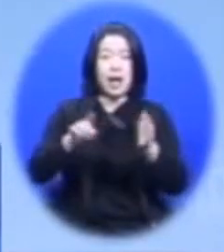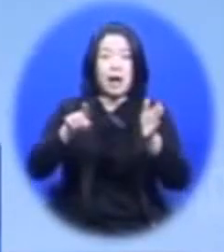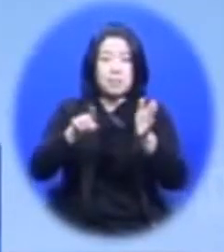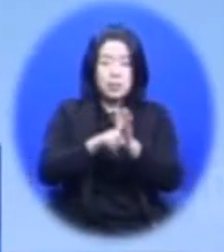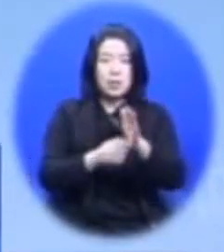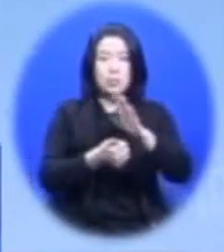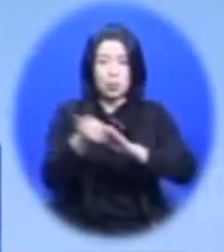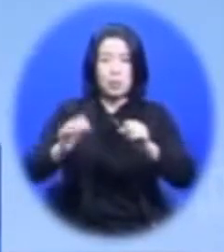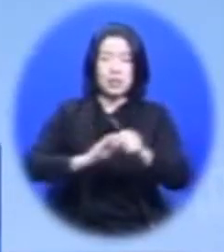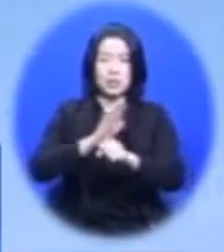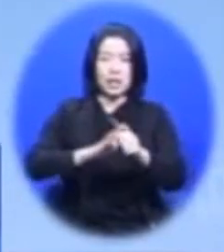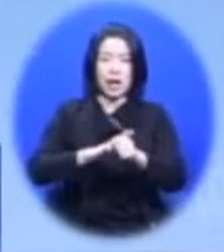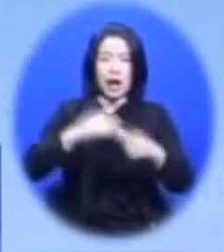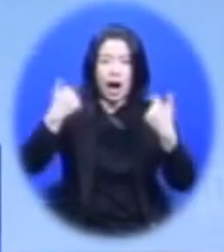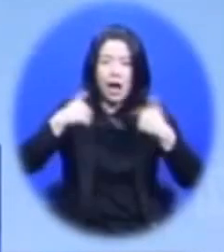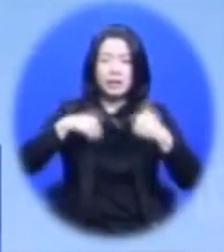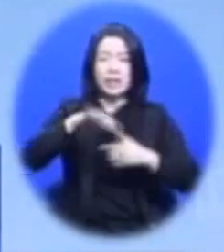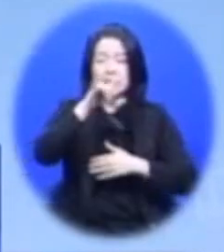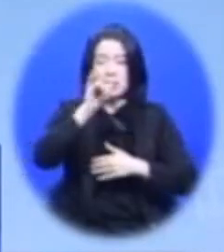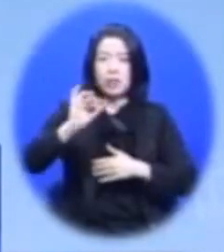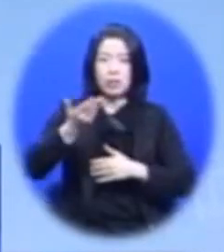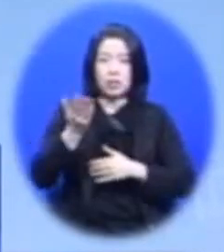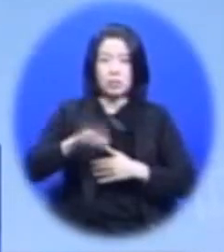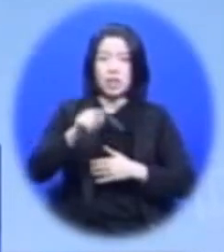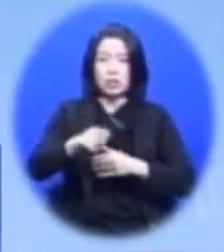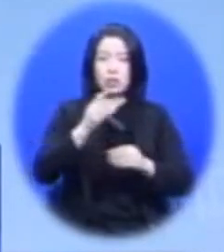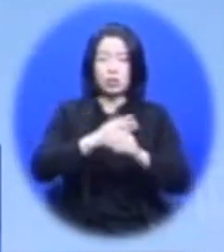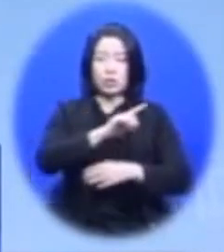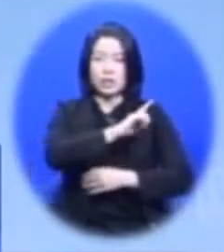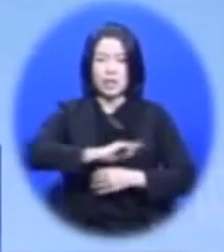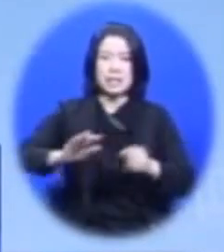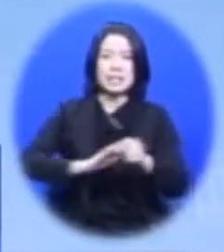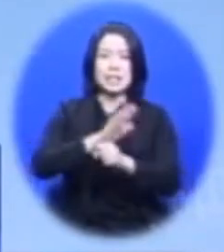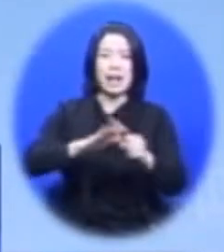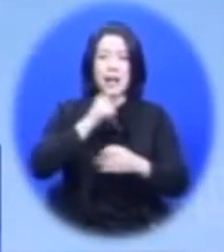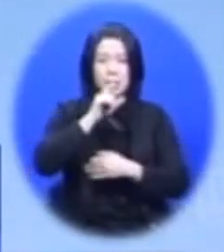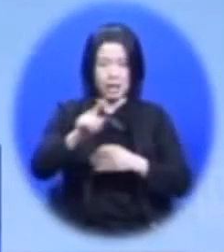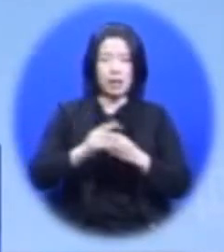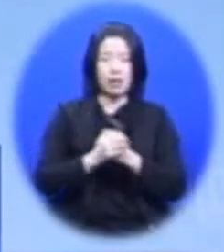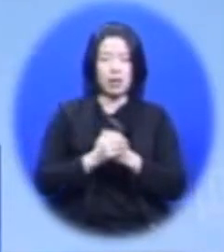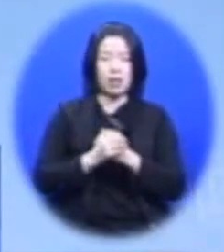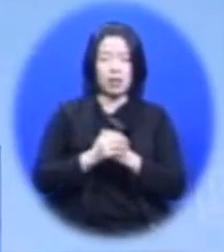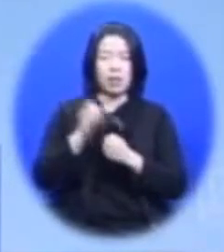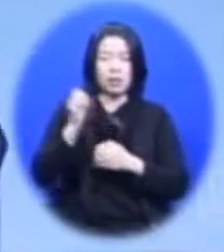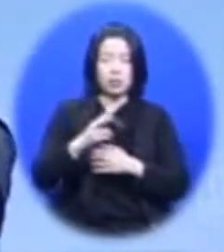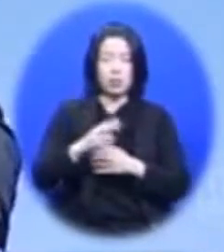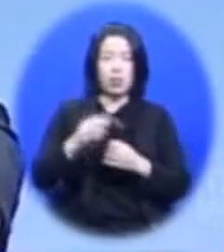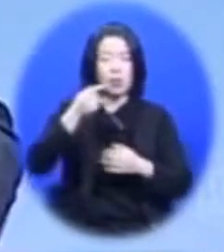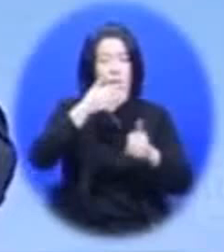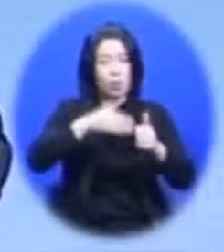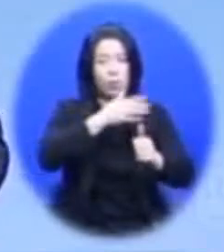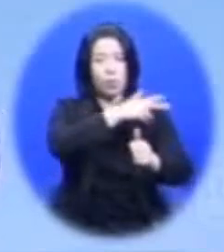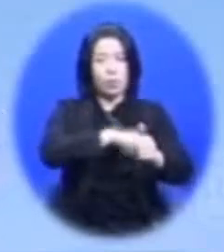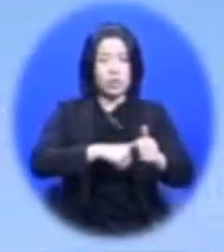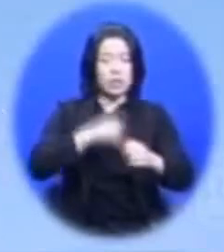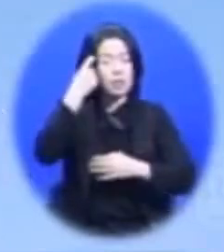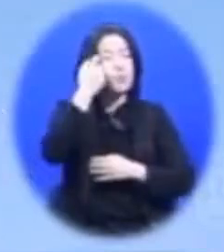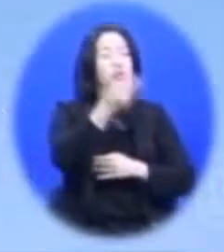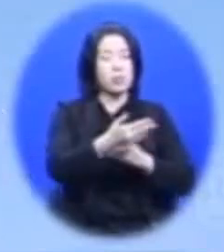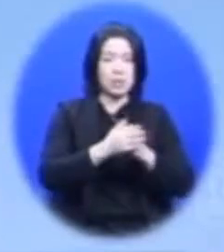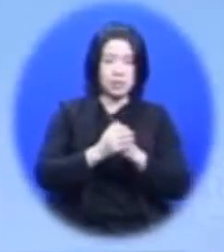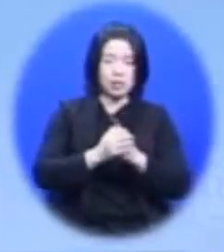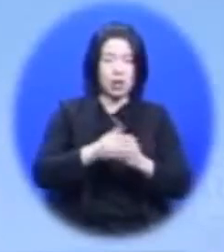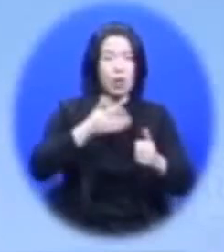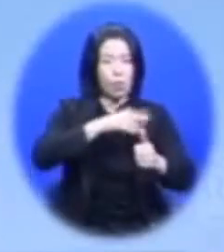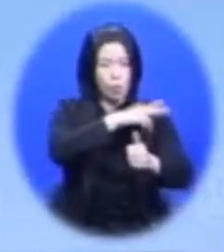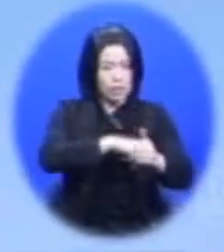사랑 항상 있어야 하지만 그 중에 제일은 사랑이라. 그리고 제가 권사님께 질문 드렸어요.